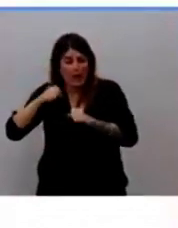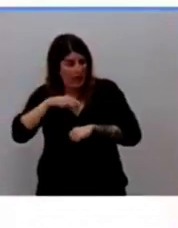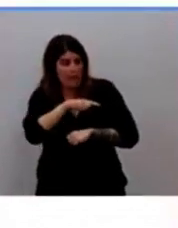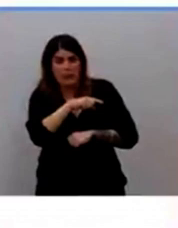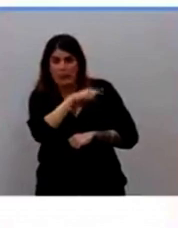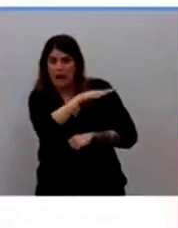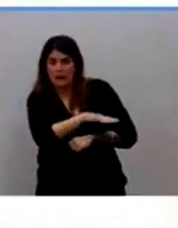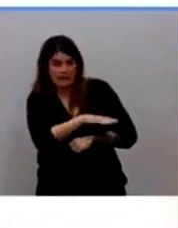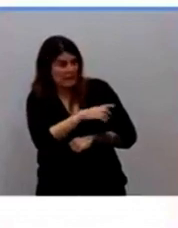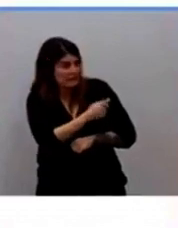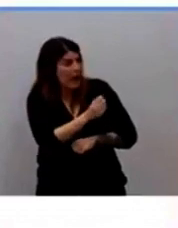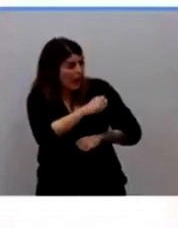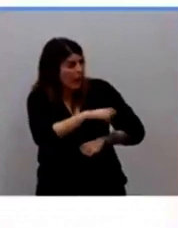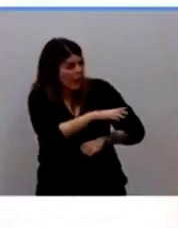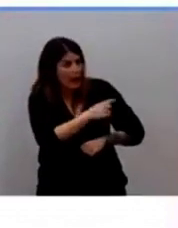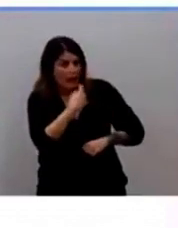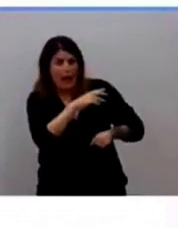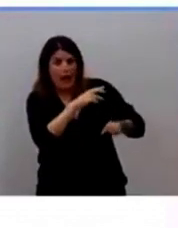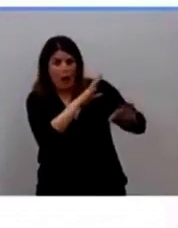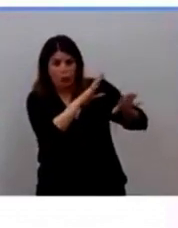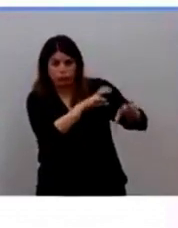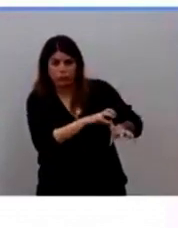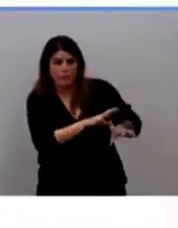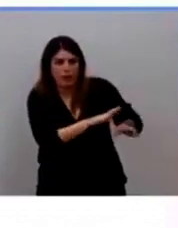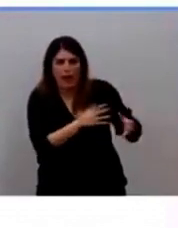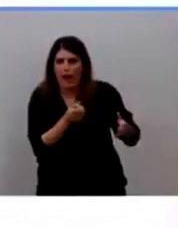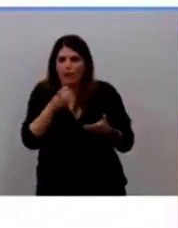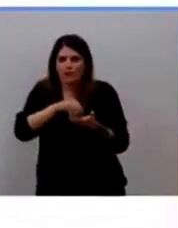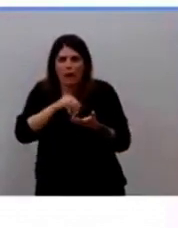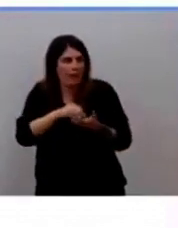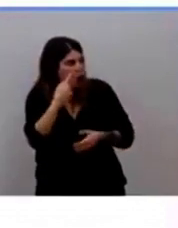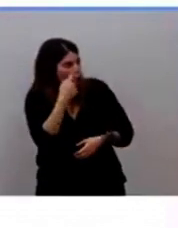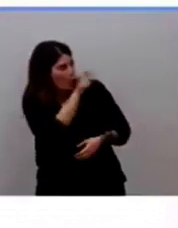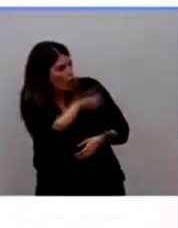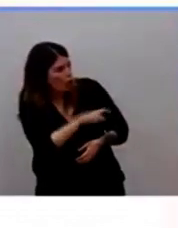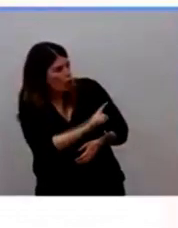ell mateix o ella mateixa l'ha derivat a l'hospital, però a vegades pots no tenir-ne coneixement.